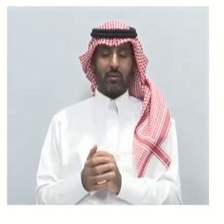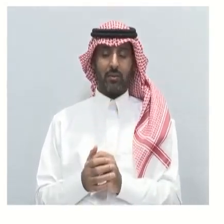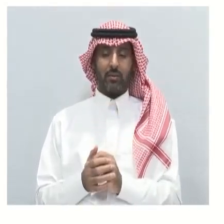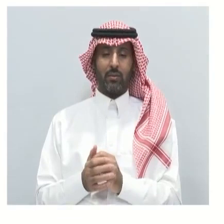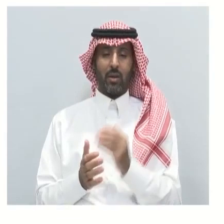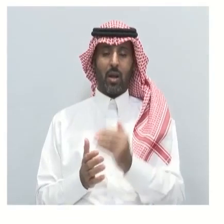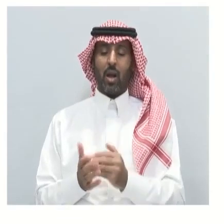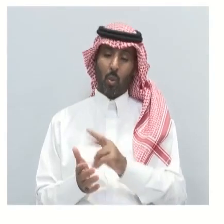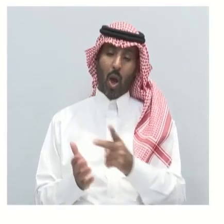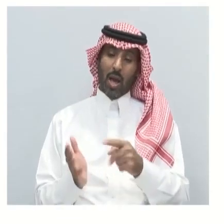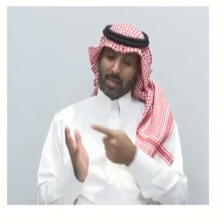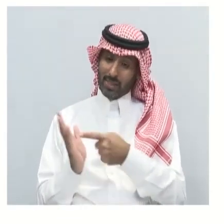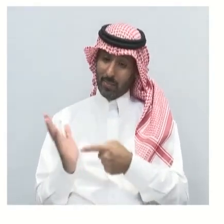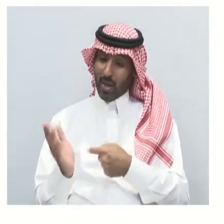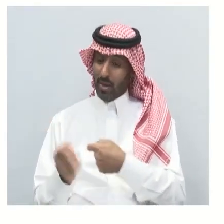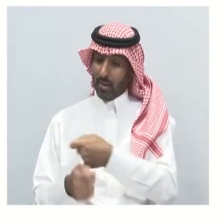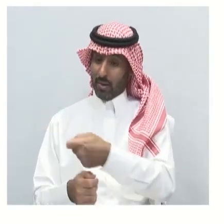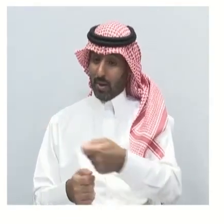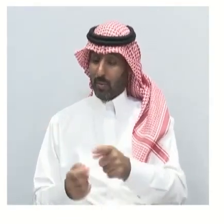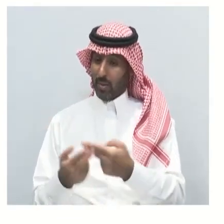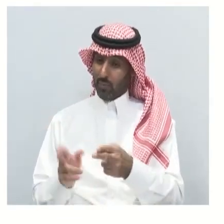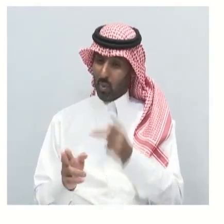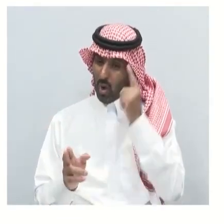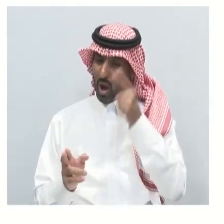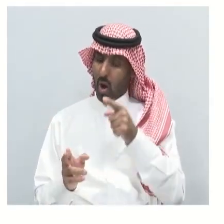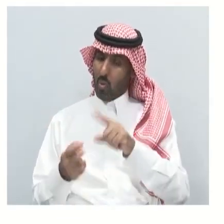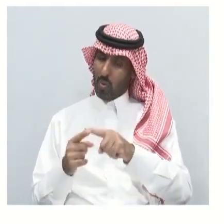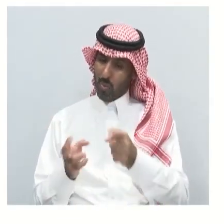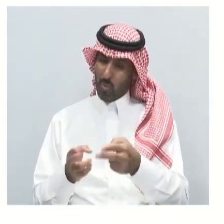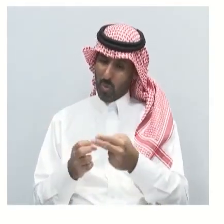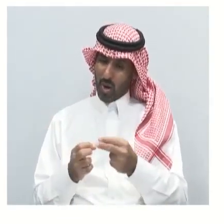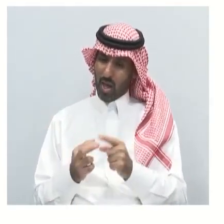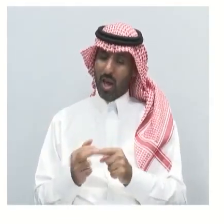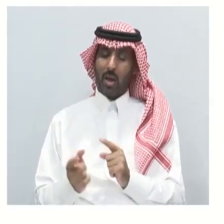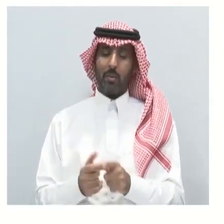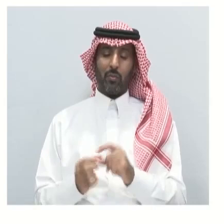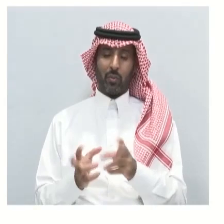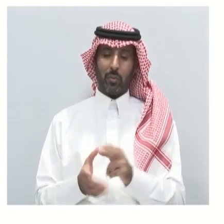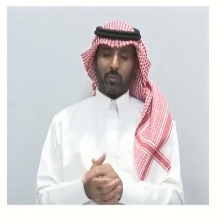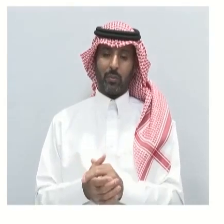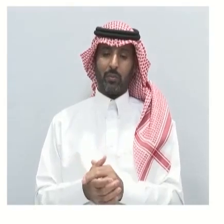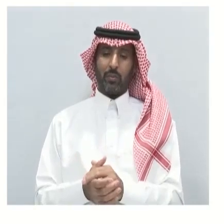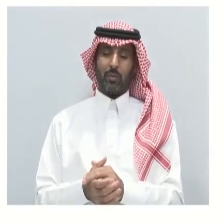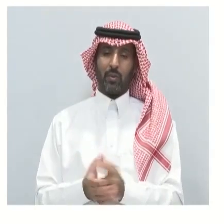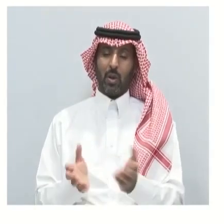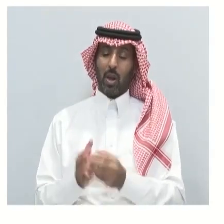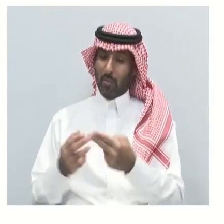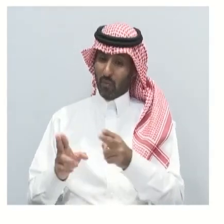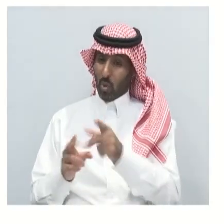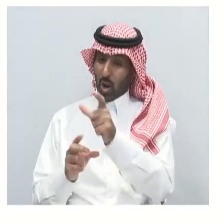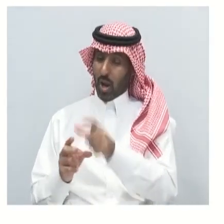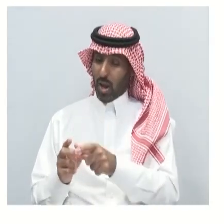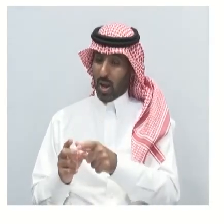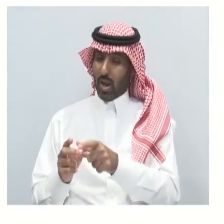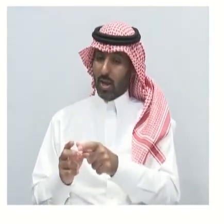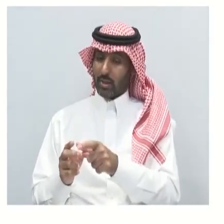البنود انواع الاستبانه منها ما تكون مفتوحه او المغلقه او المفتوحه المغلقه معا المفتوحه التي ذكرنا